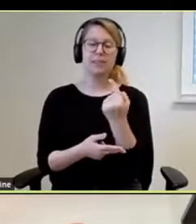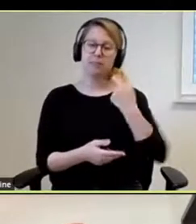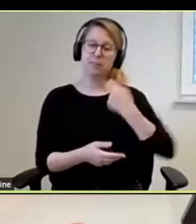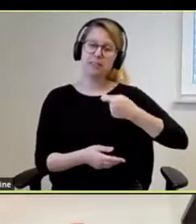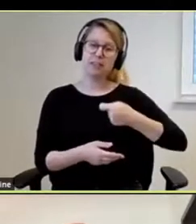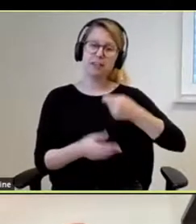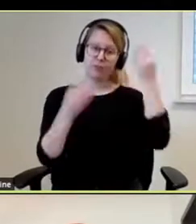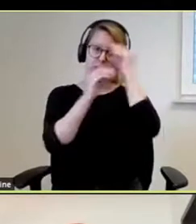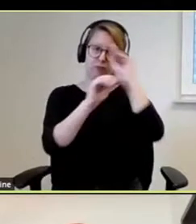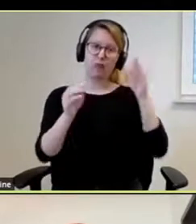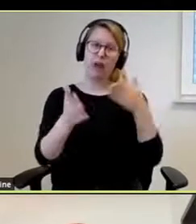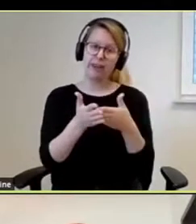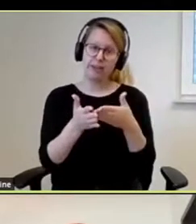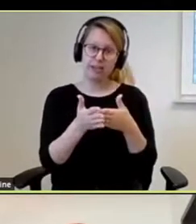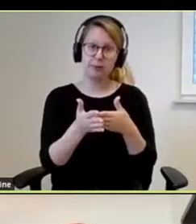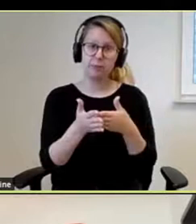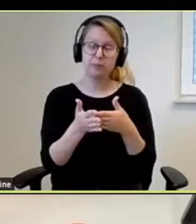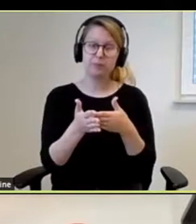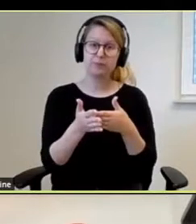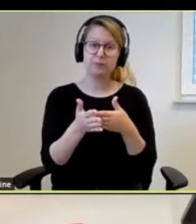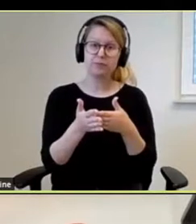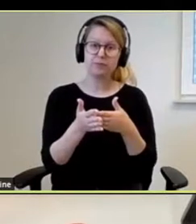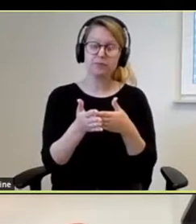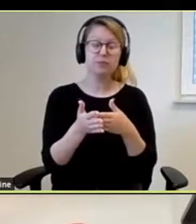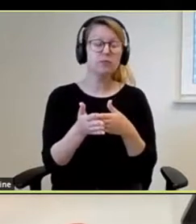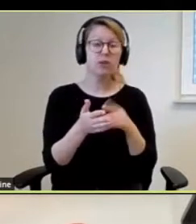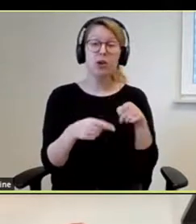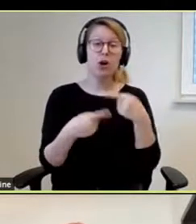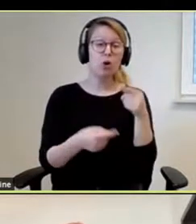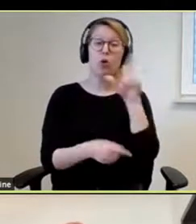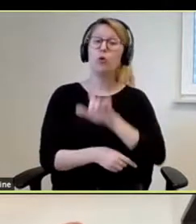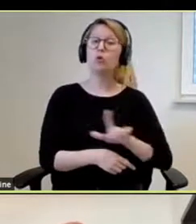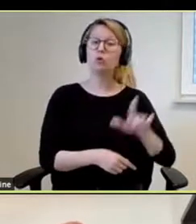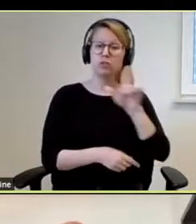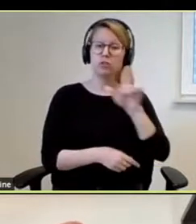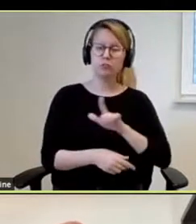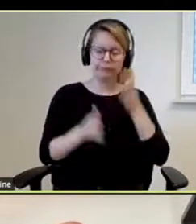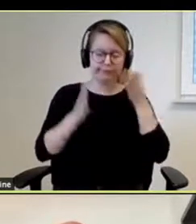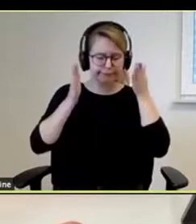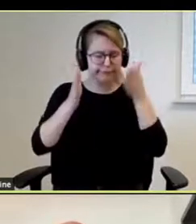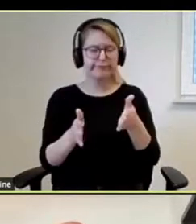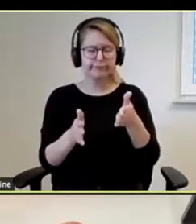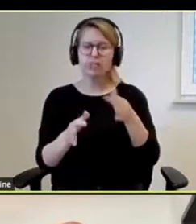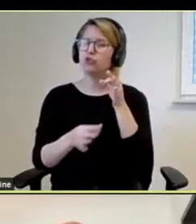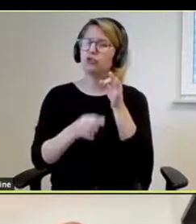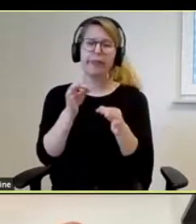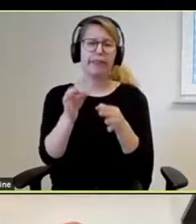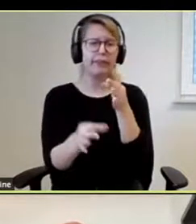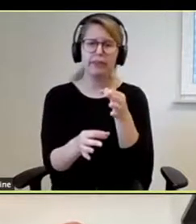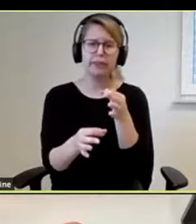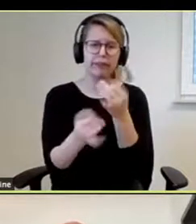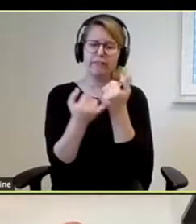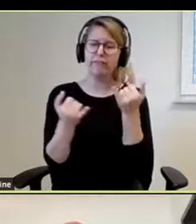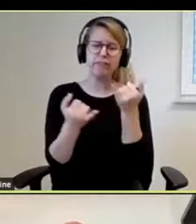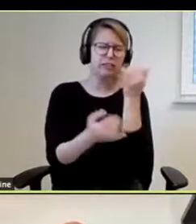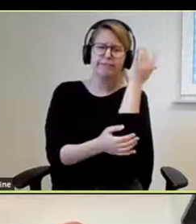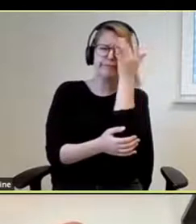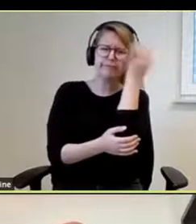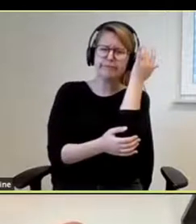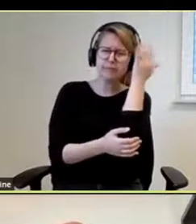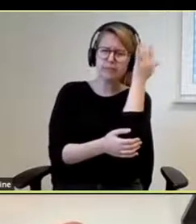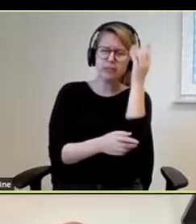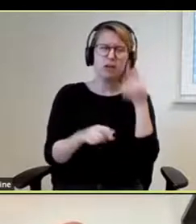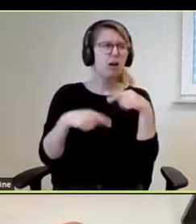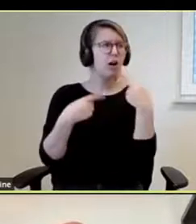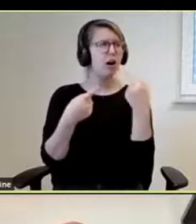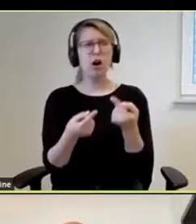den Punkt zu machen, wie InfoHandicap heißt zuletzt durch die Strategie gesagt, wegen der Allianzen sie